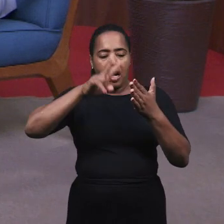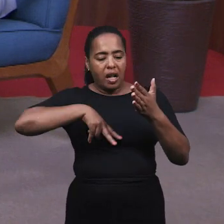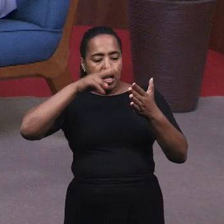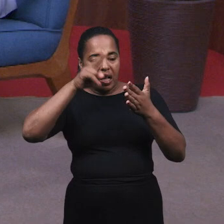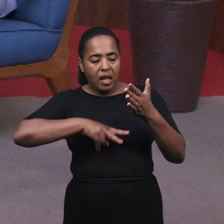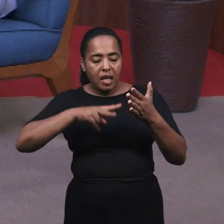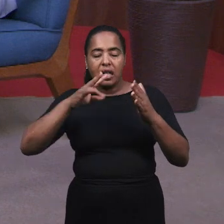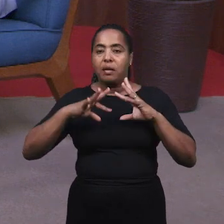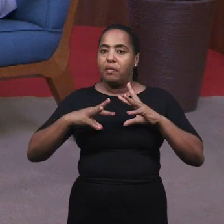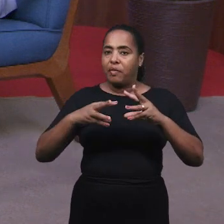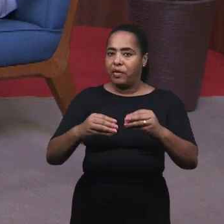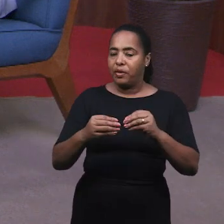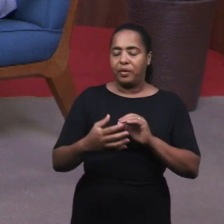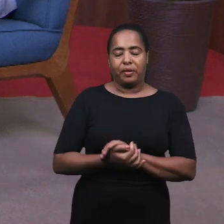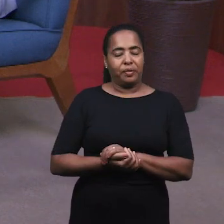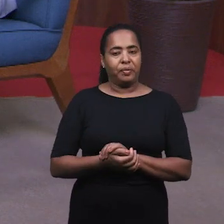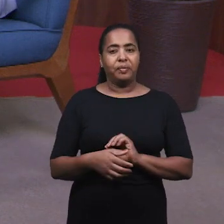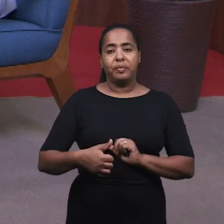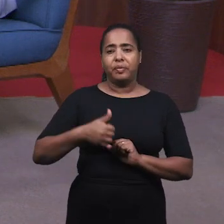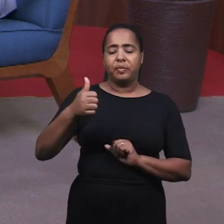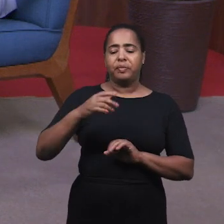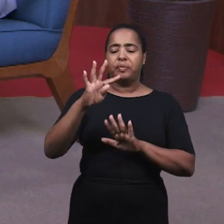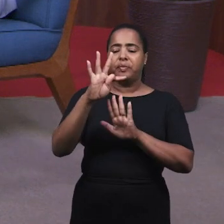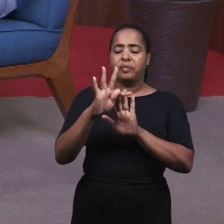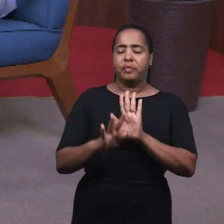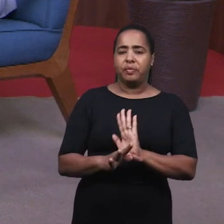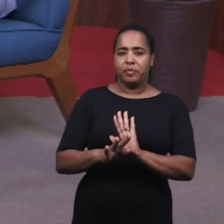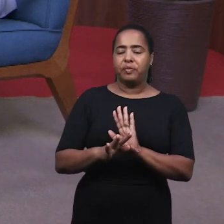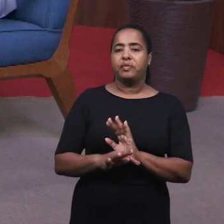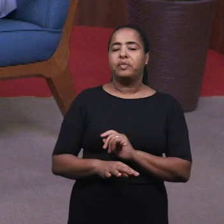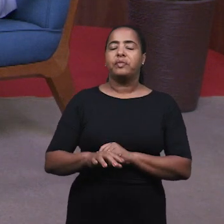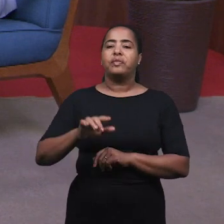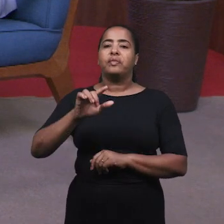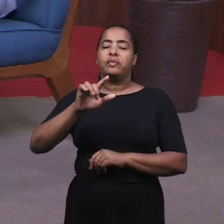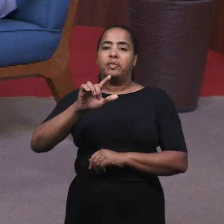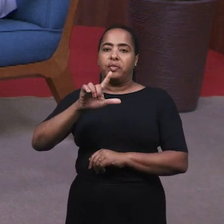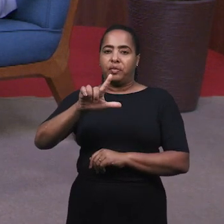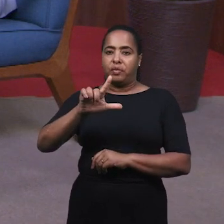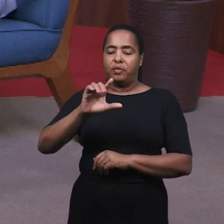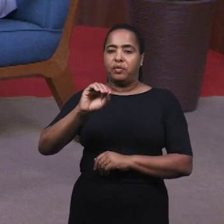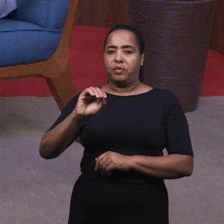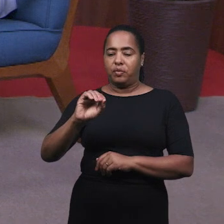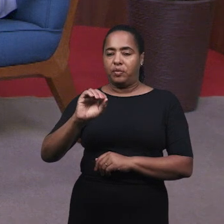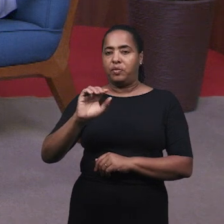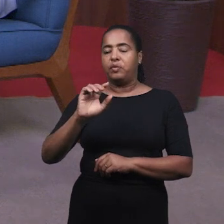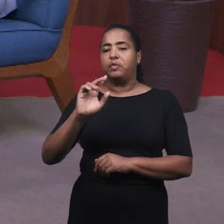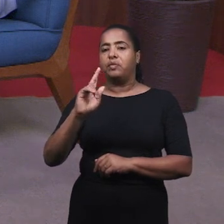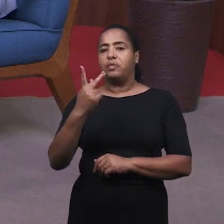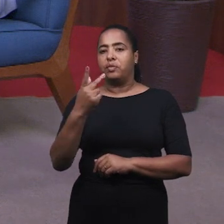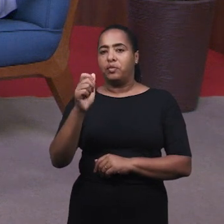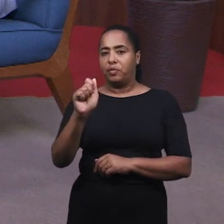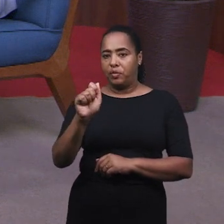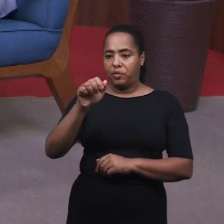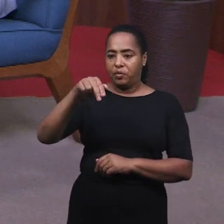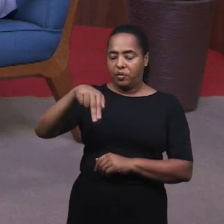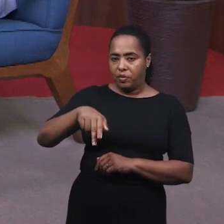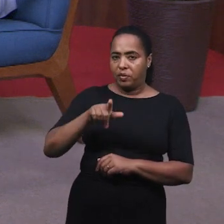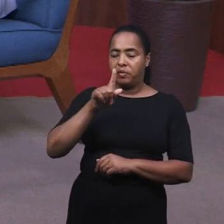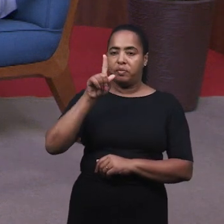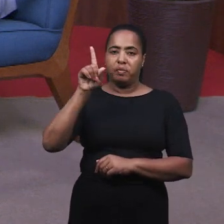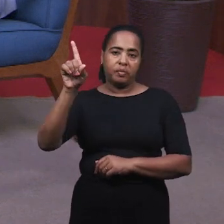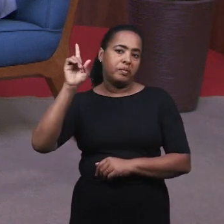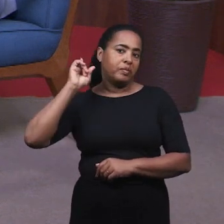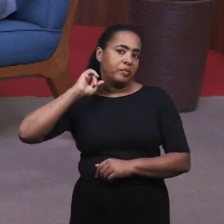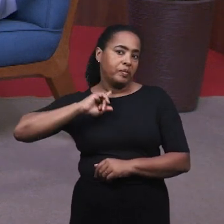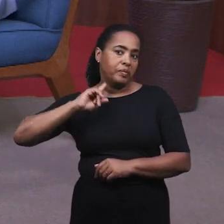formation. Nous recevons tous, nous disons tous, et nous apportons quelques-uns ici. Nous allons